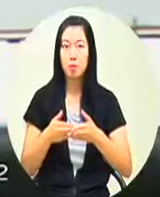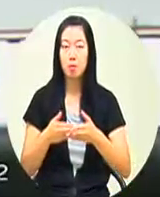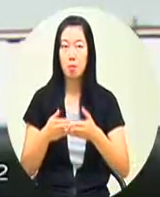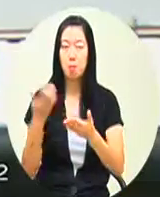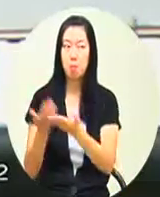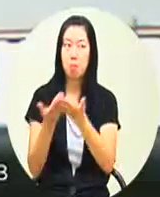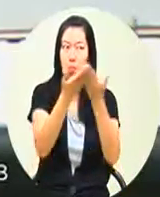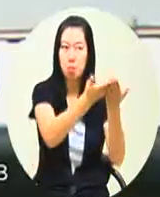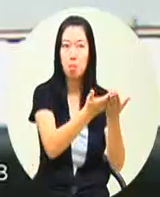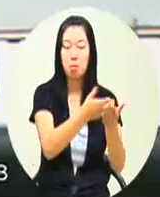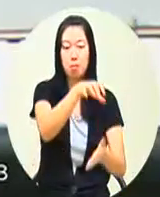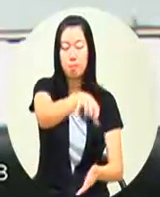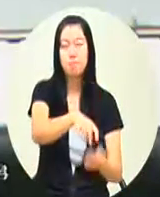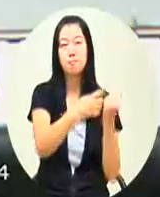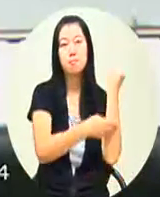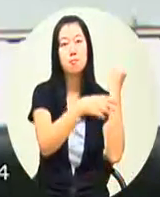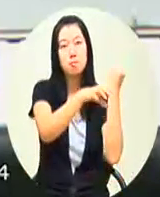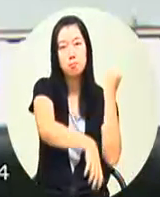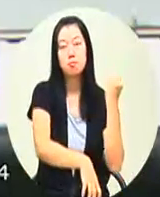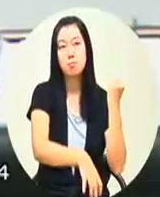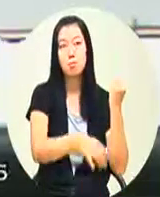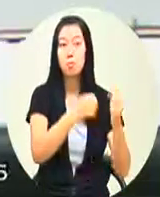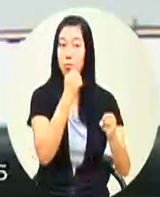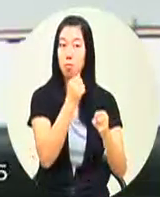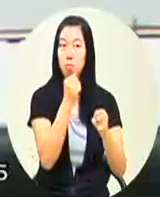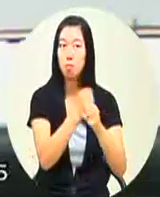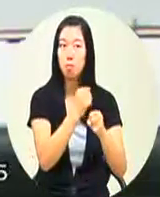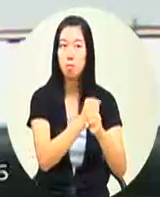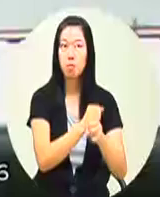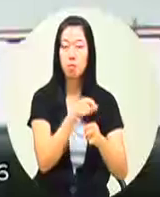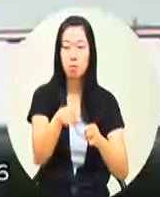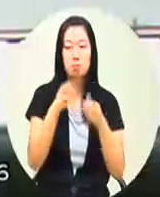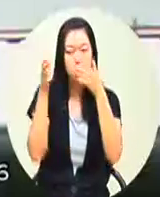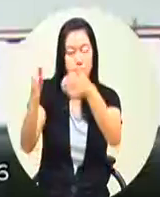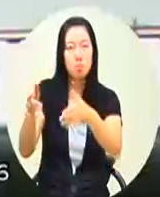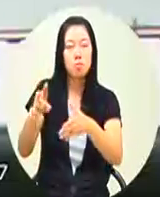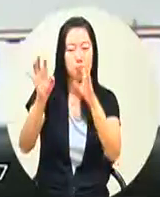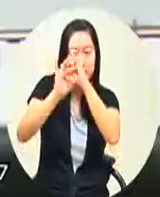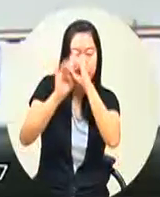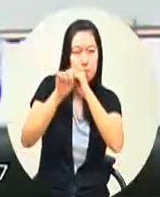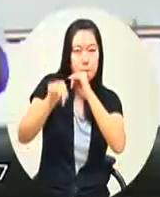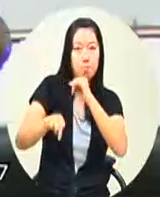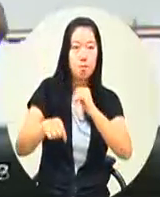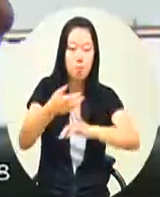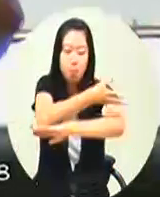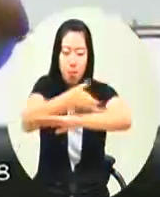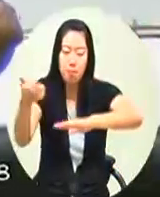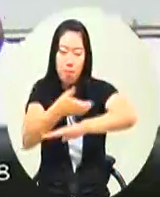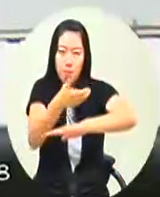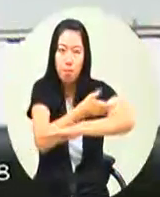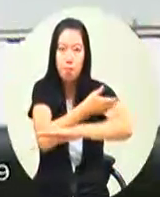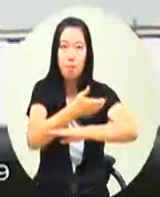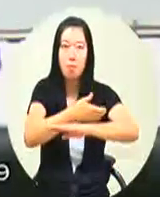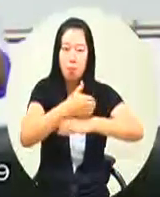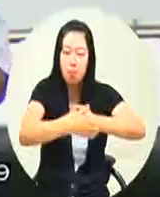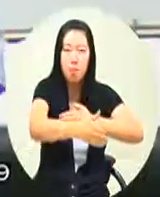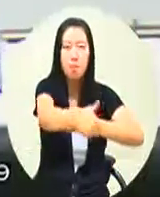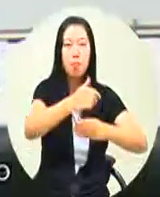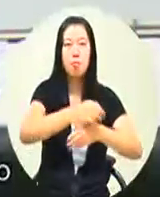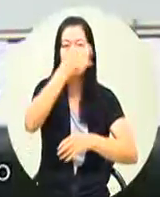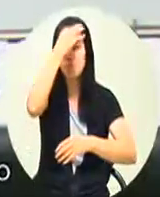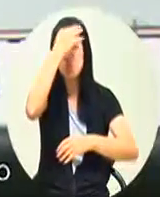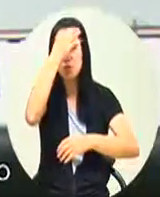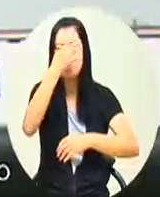地方法院来认真的调查这个清疏工程到底哪些是共犯结